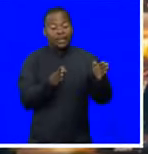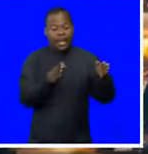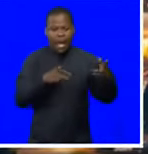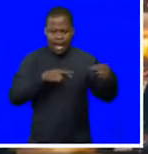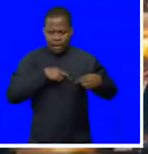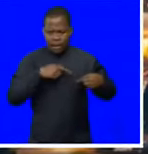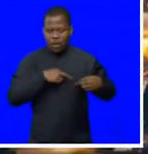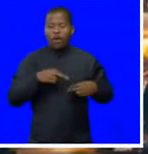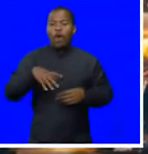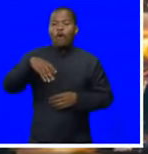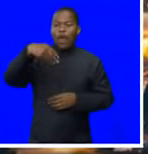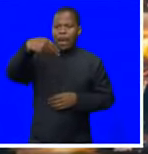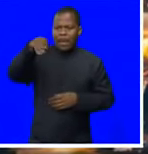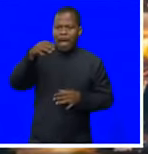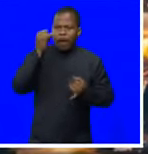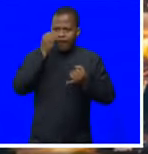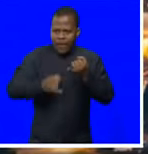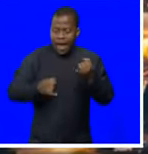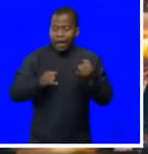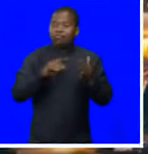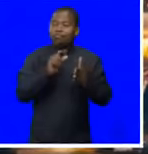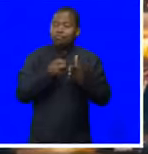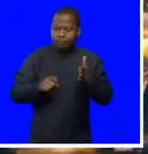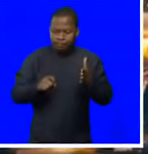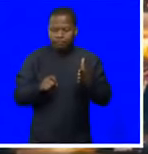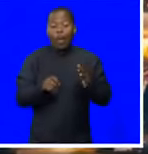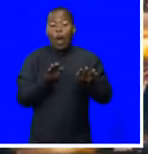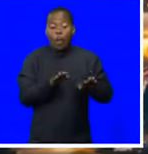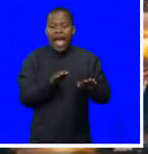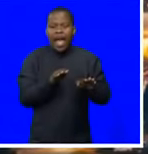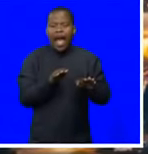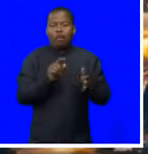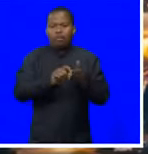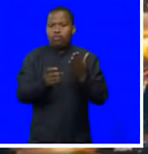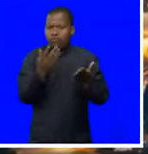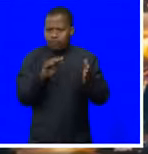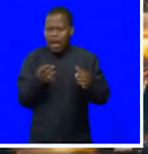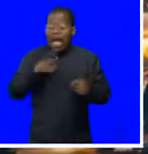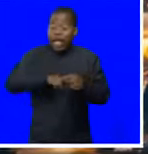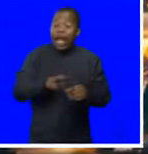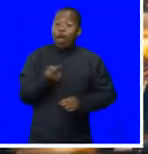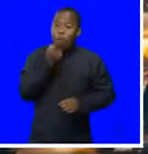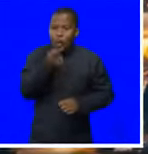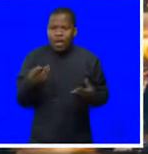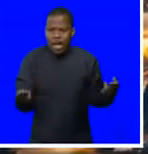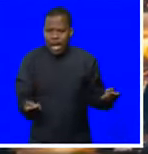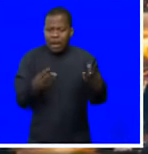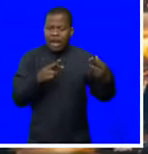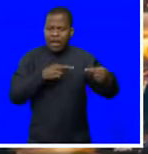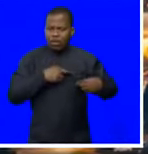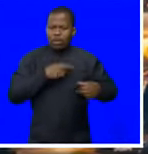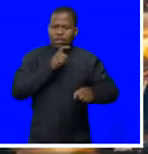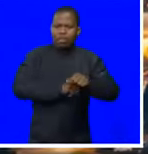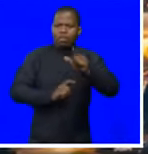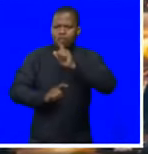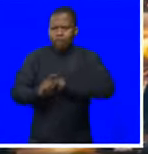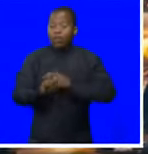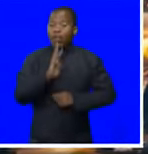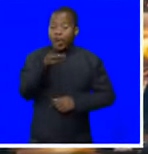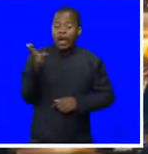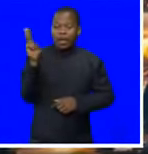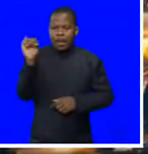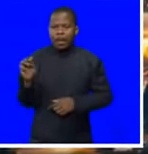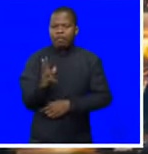lekathi ke nakusento sangamabomu umthetho ke utawuthatha indzawo yawo. Ndunankulu bekakhuluma noma ke bekawubuka umonakalo wekusha